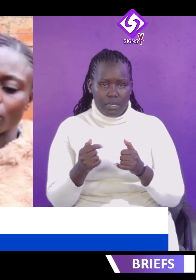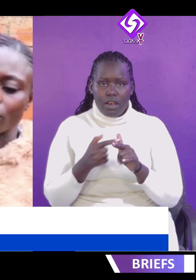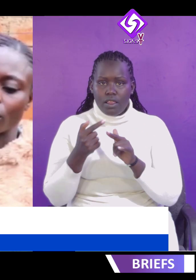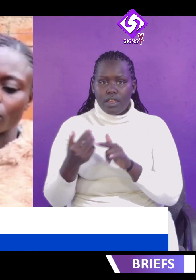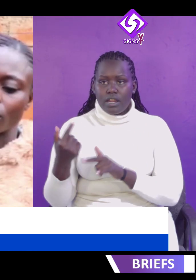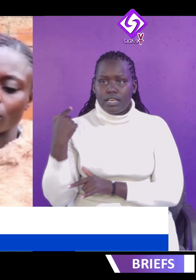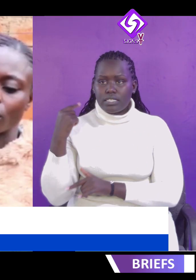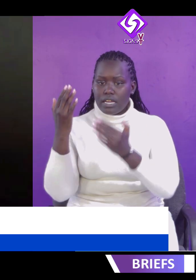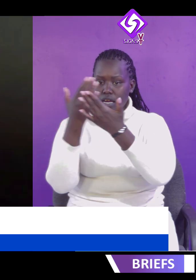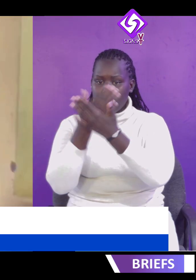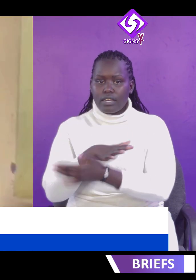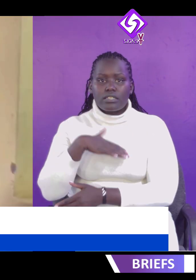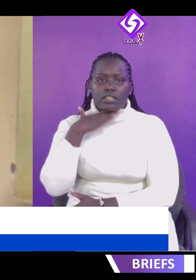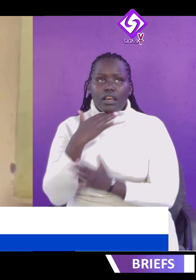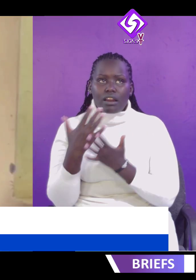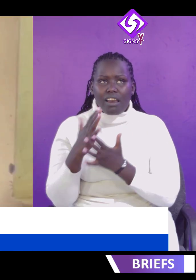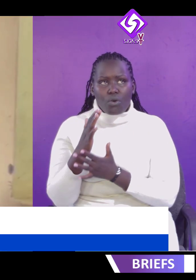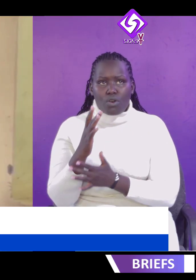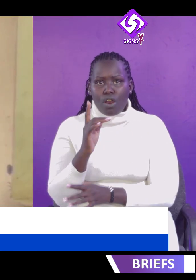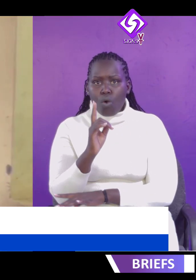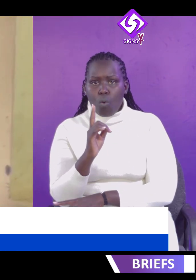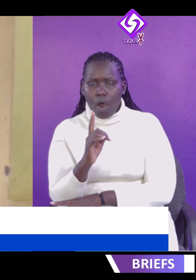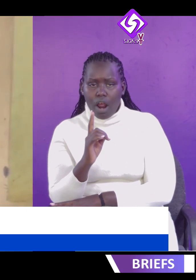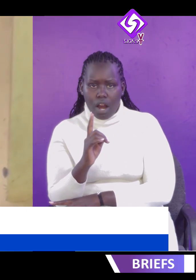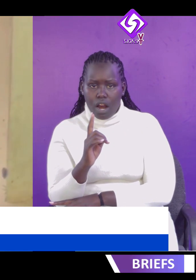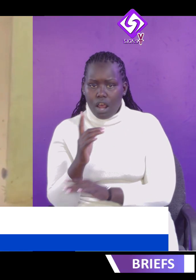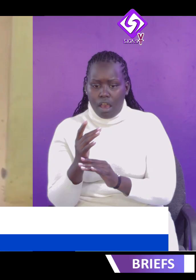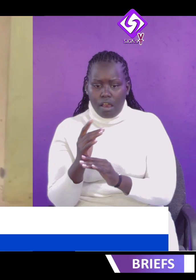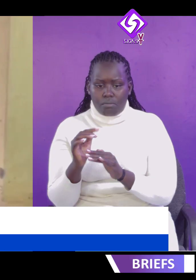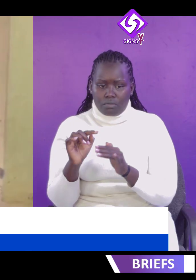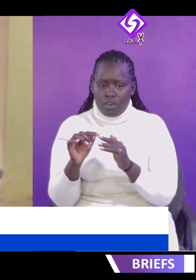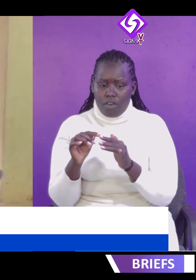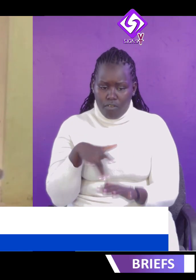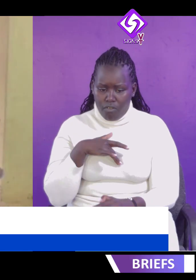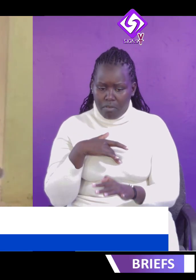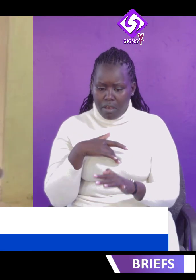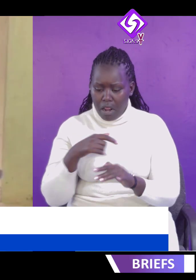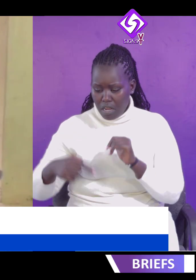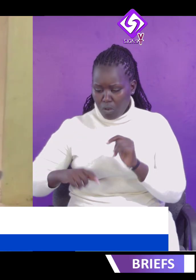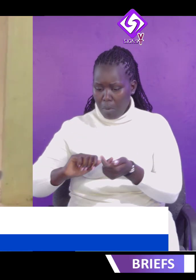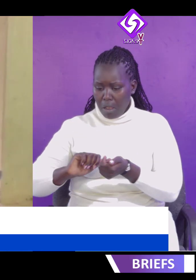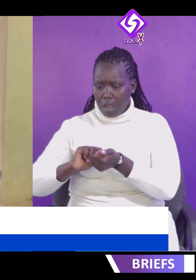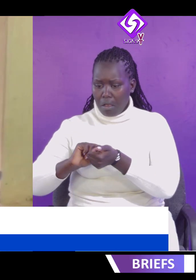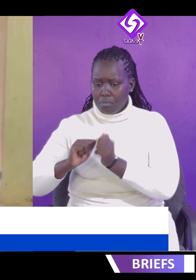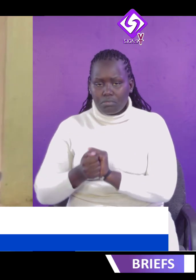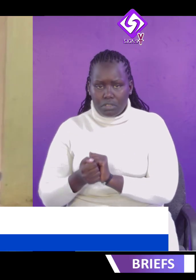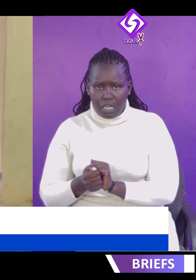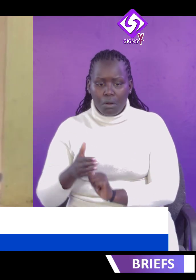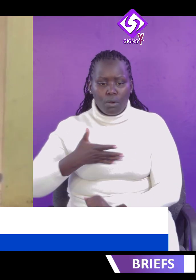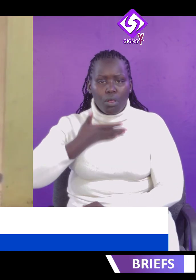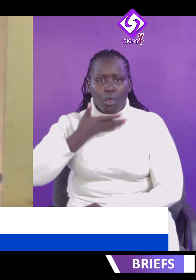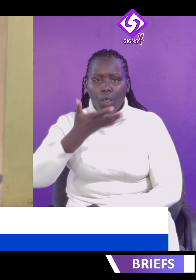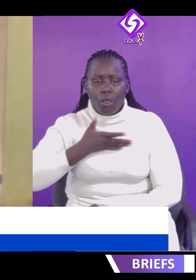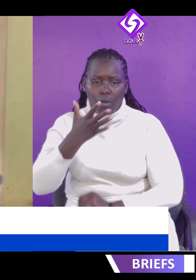mwendo wa saa 6 hivi. Nikasikia tumbo imeanza kugeuka. Kuanza kutapika, nikaanza kutapika